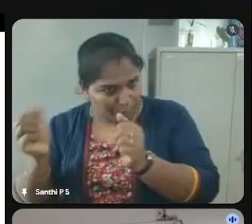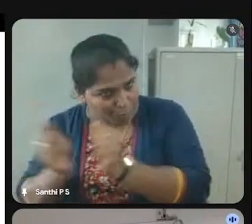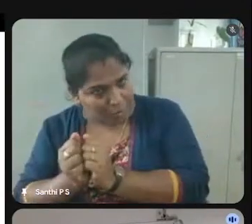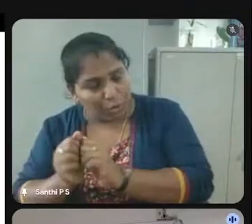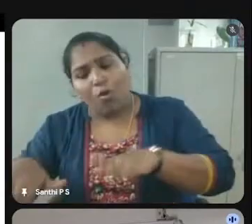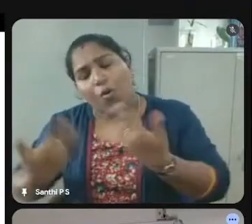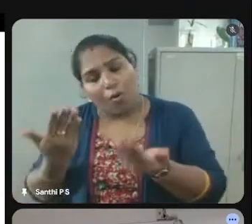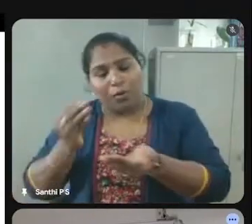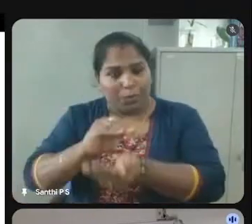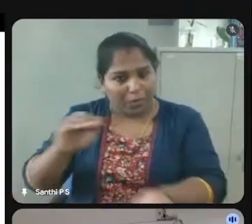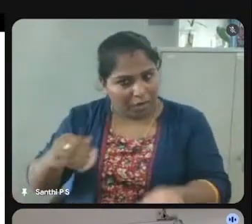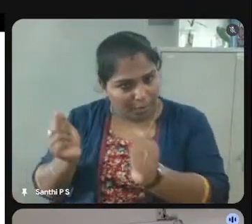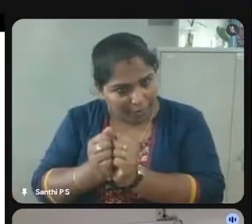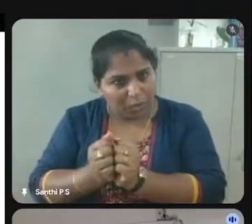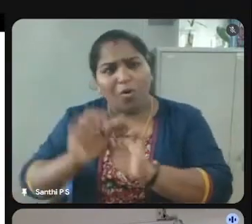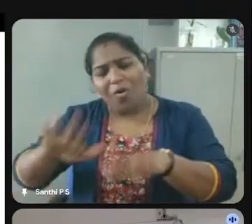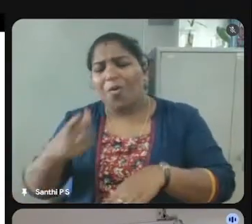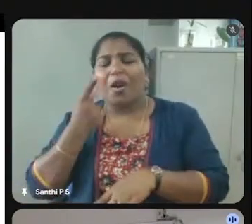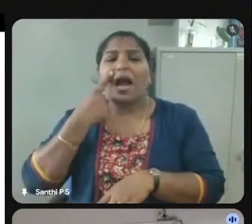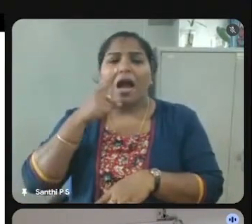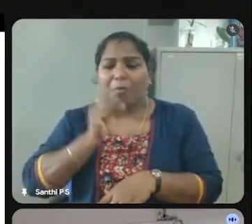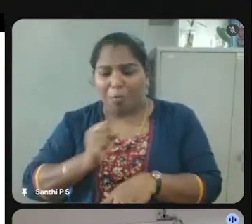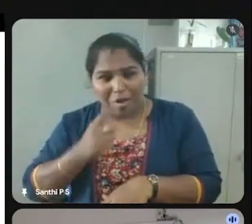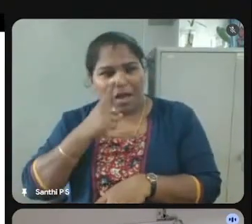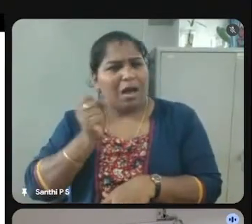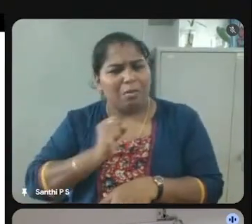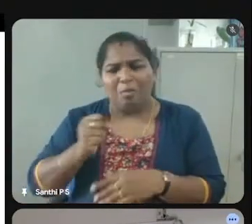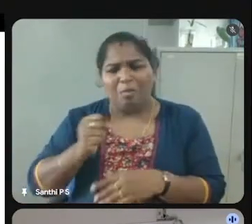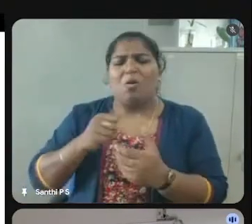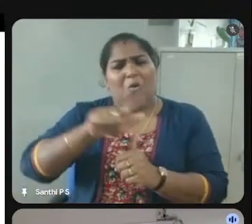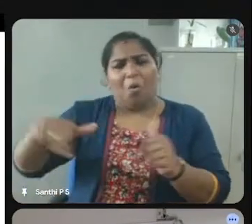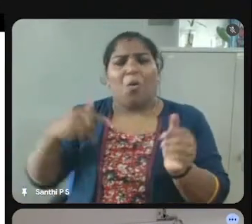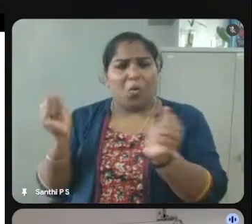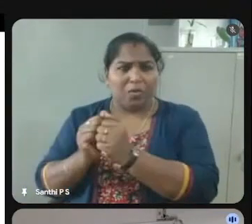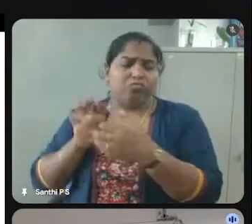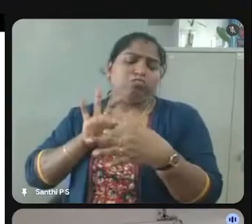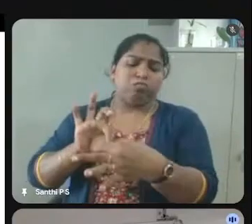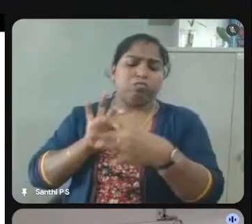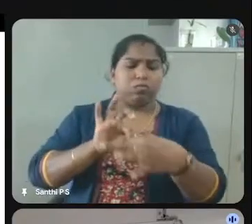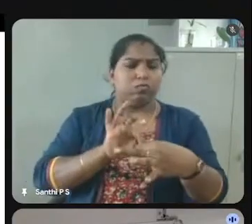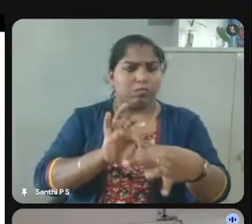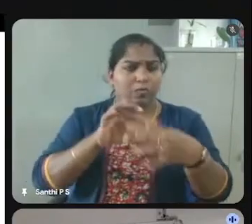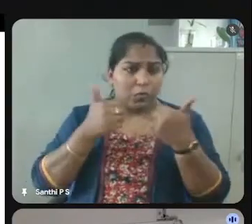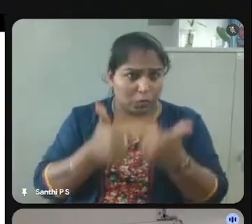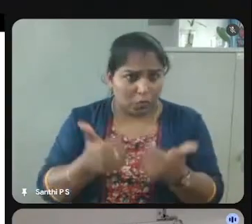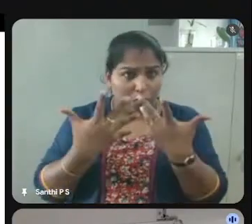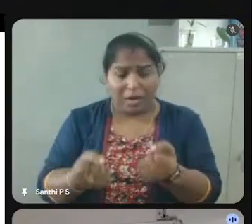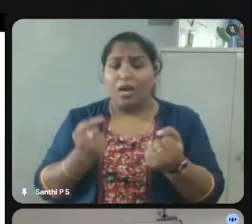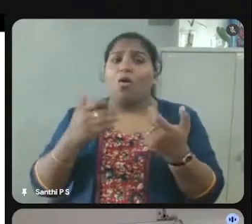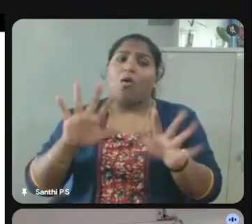വീട്ടിലുള്ള മറ്റംഗങ്ങളുമായി മെച്ചപ്പെട്ട രീതിയിൽ ബന്ധം നിലനിർത്താനാണെന്നുണ്ടെങ്കിലും, അതുപോലെ പ്രയാസങ്ങളെ അതിജീവിക്കുന്ന